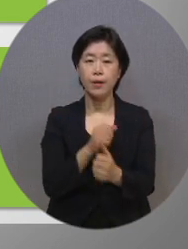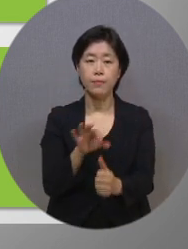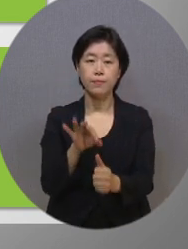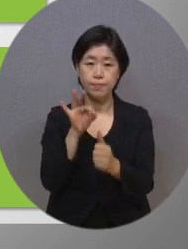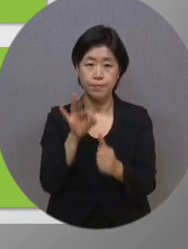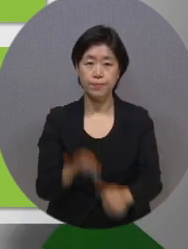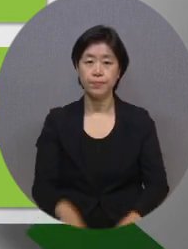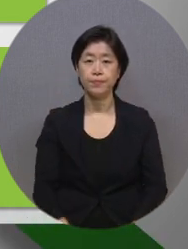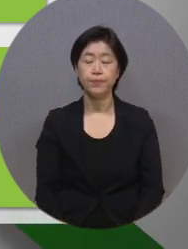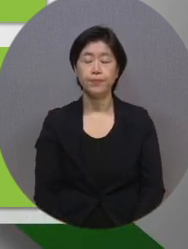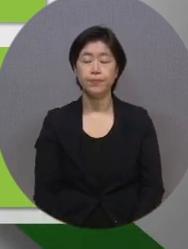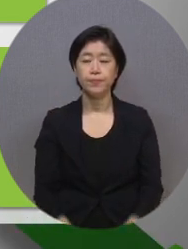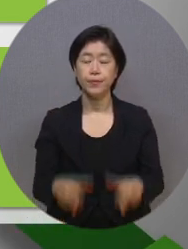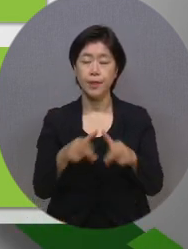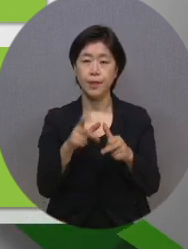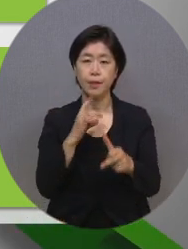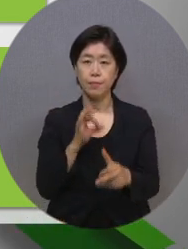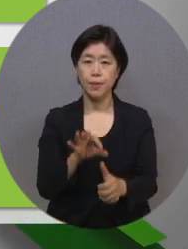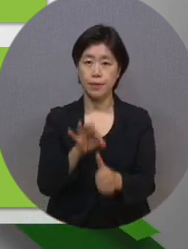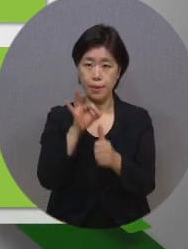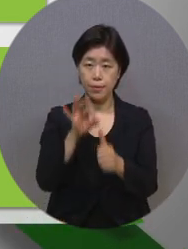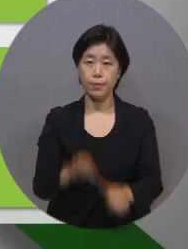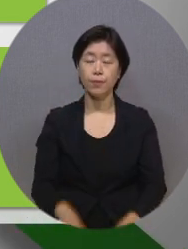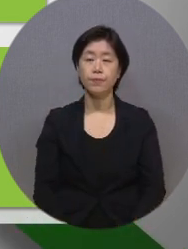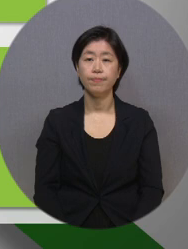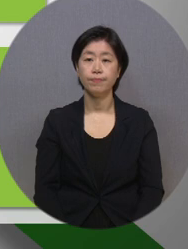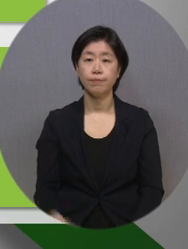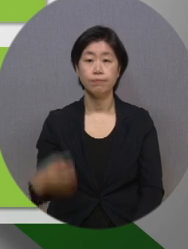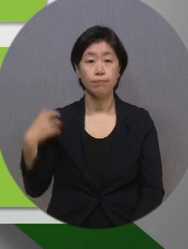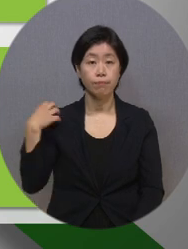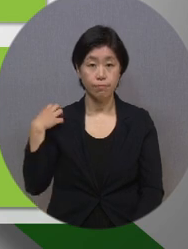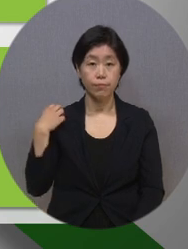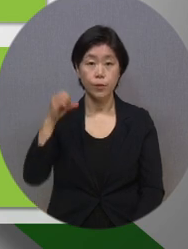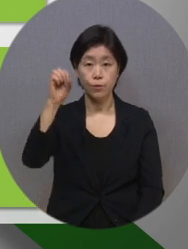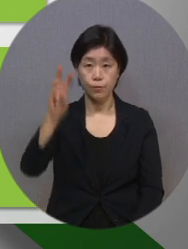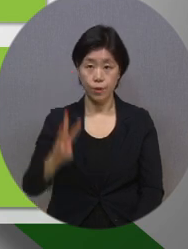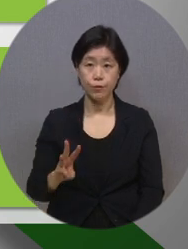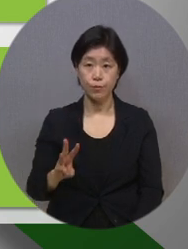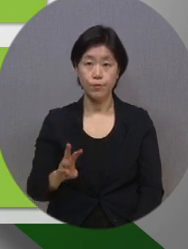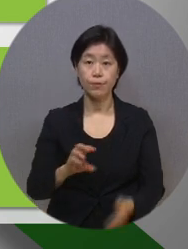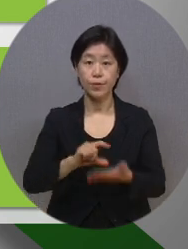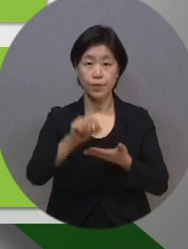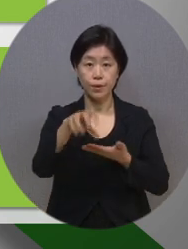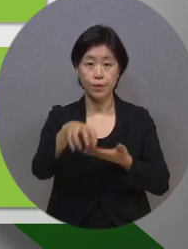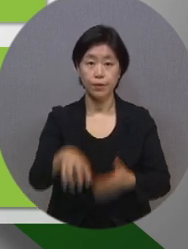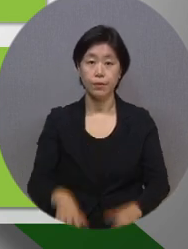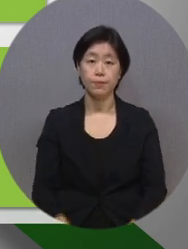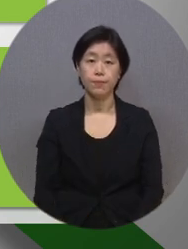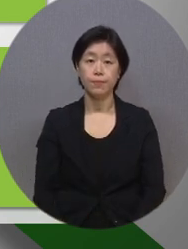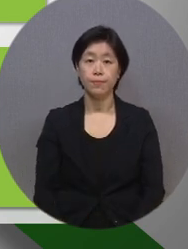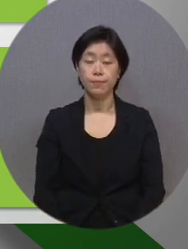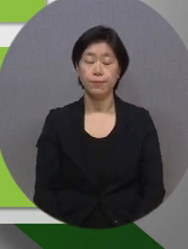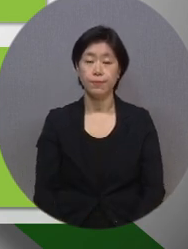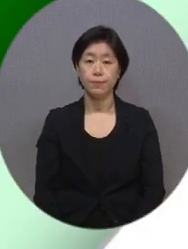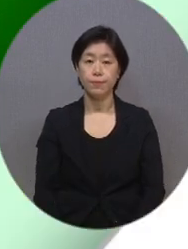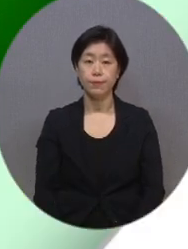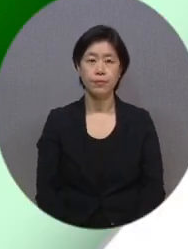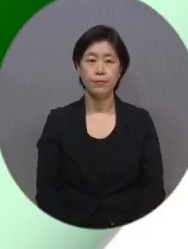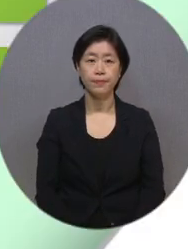계약직을 모집합니다. 장애인만 채용하며 담당 지사는 광주 지사입니다.